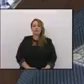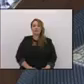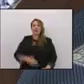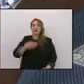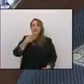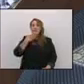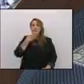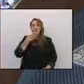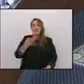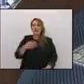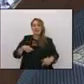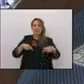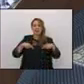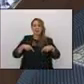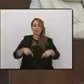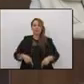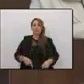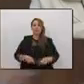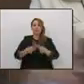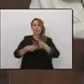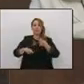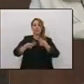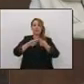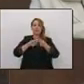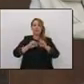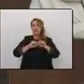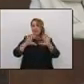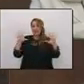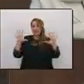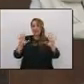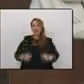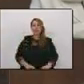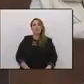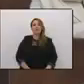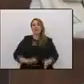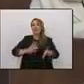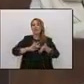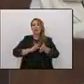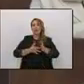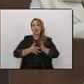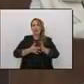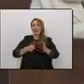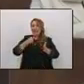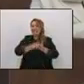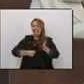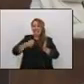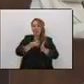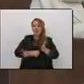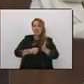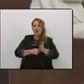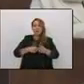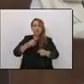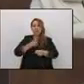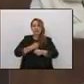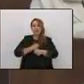شكرا معالي الوزير على الإجابة الوافية والكافية وعلى كل المجهودات الجبارة التي تبذلونها في